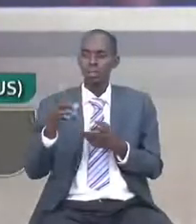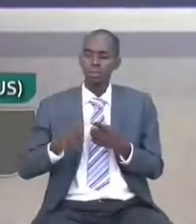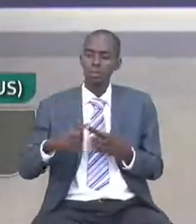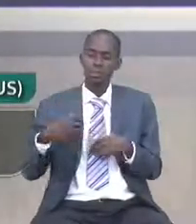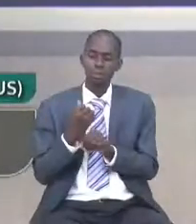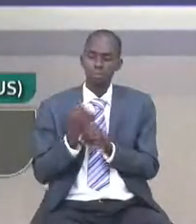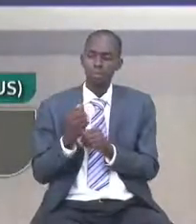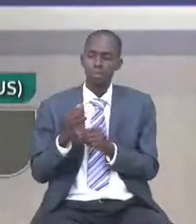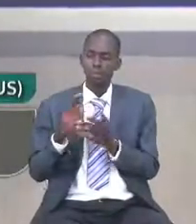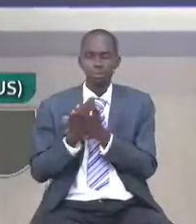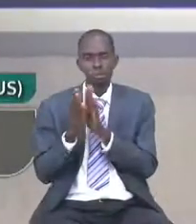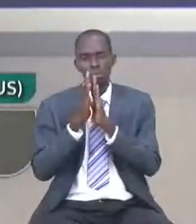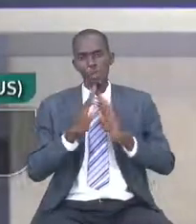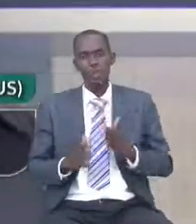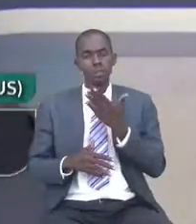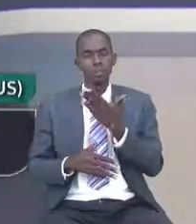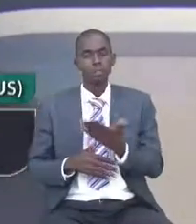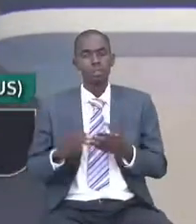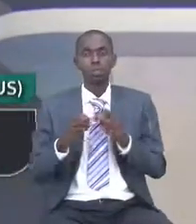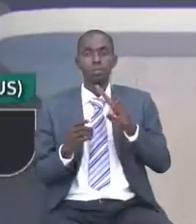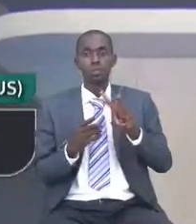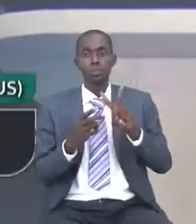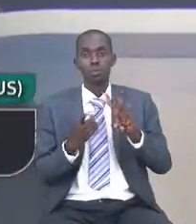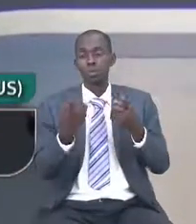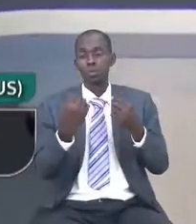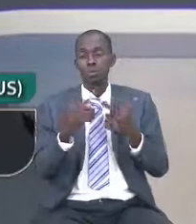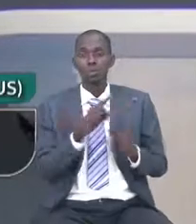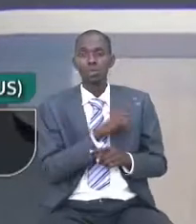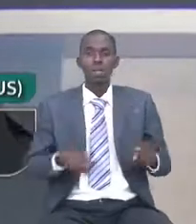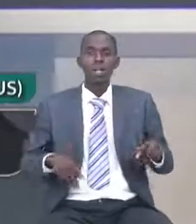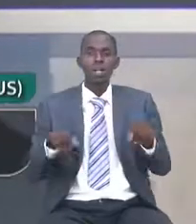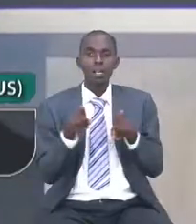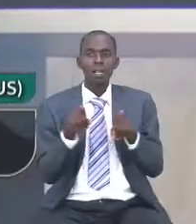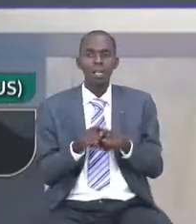Seigneur et tu es un pacifiste.